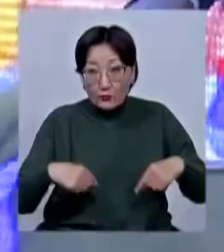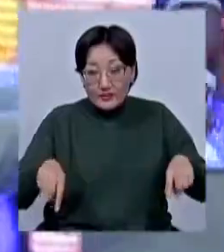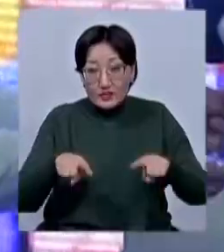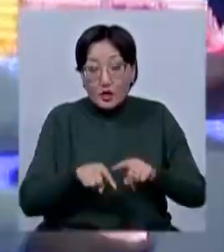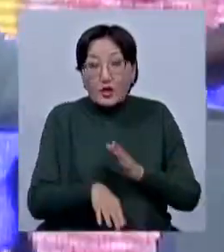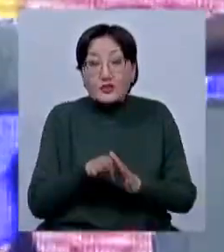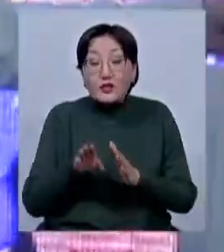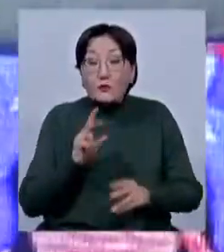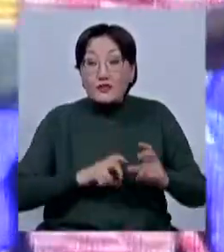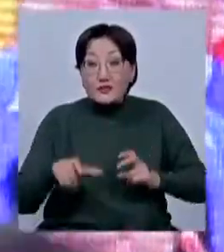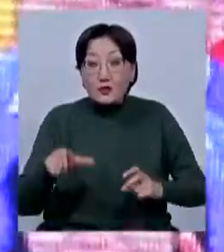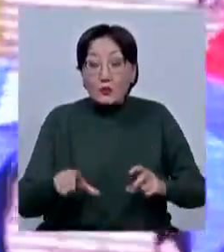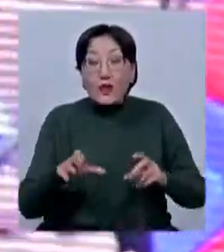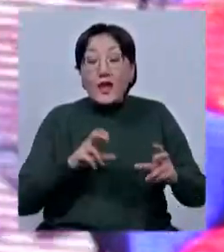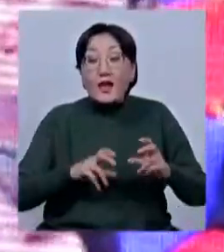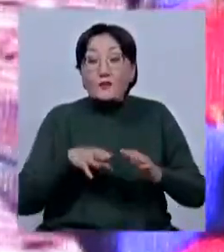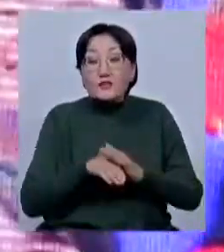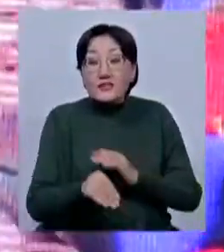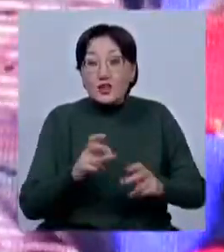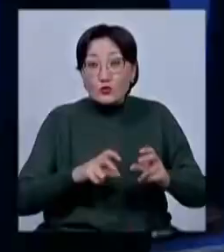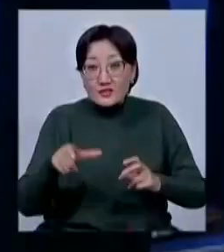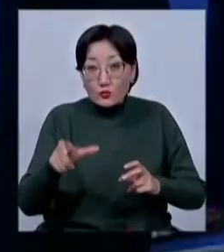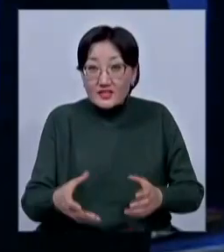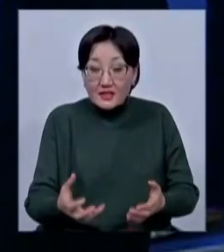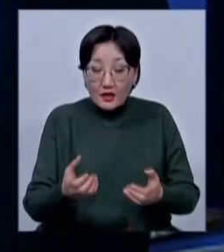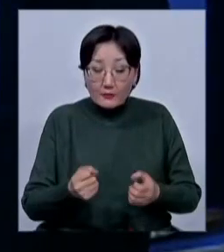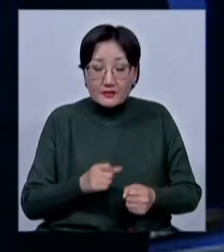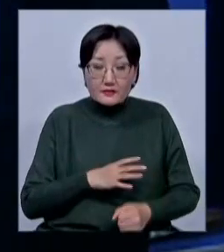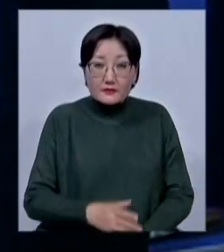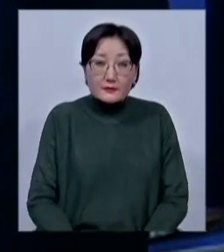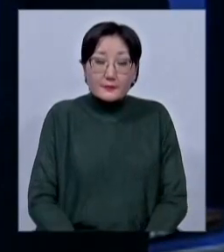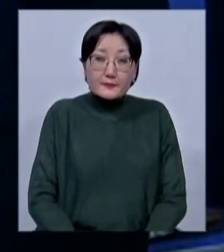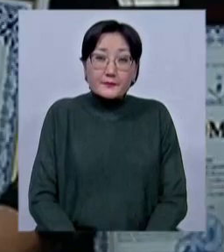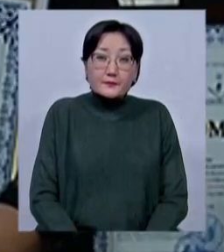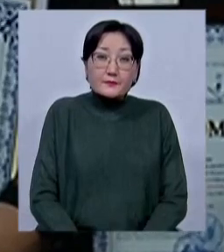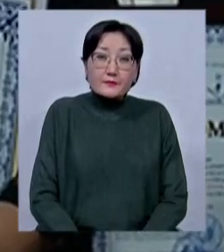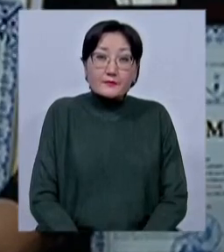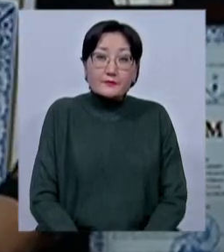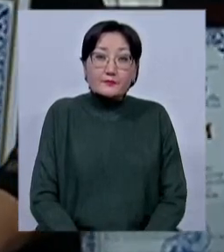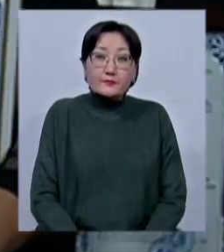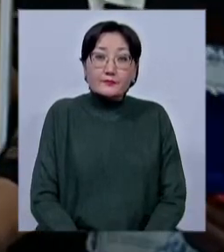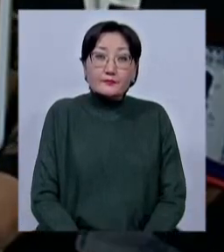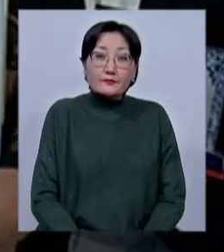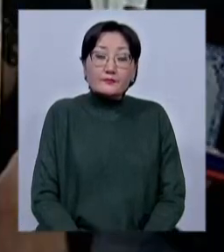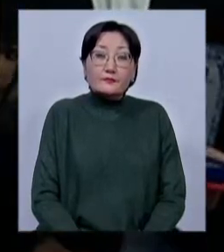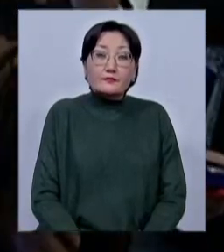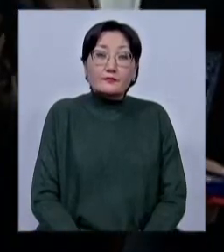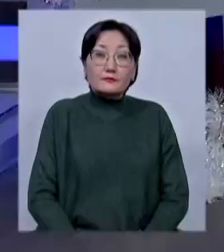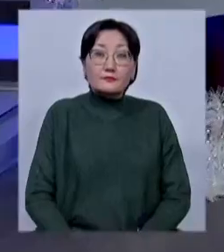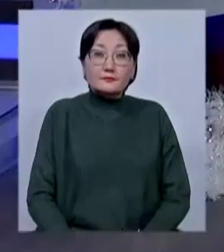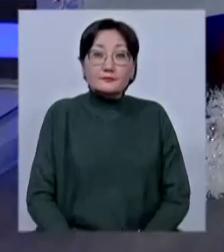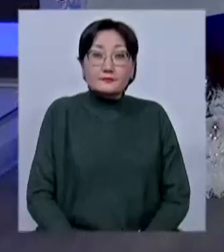орталығының үздік студенттер академиясы қатарына студенттер қабылданды. Назкен Еркін, Ғани Қалуов, Алматы телеарнасы.